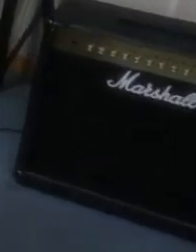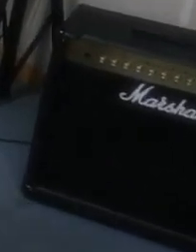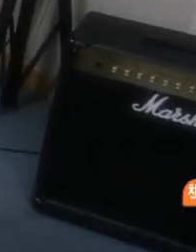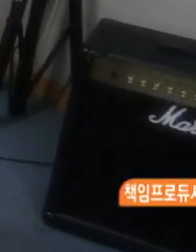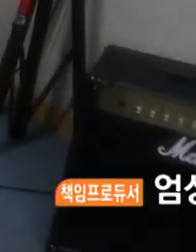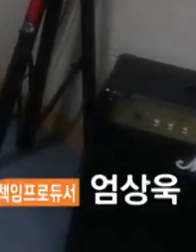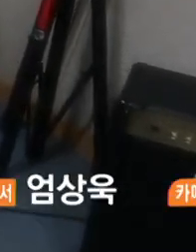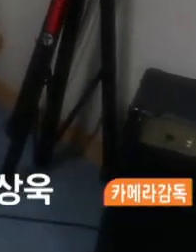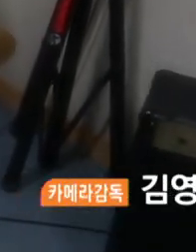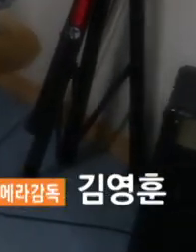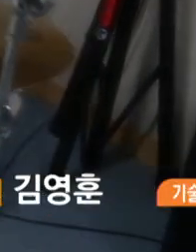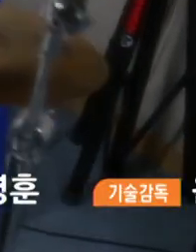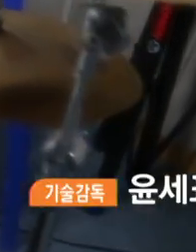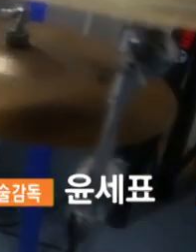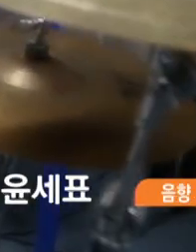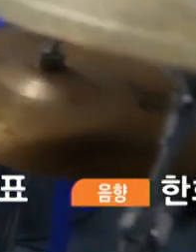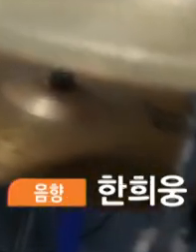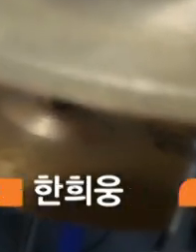오드리또뜰